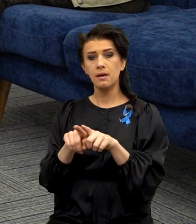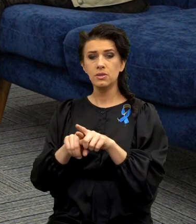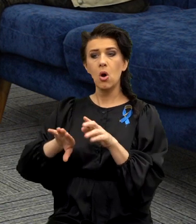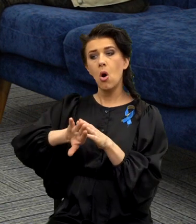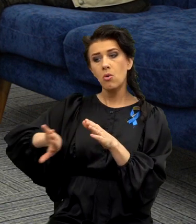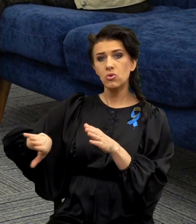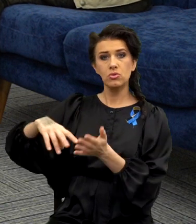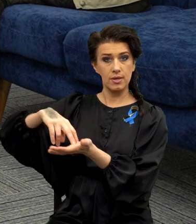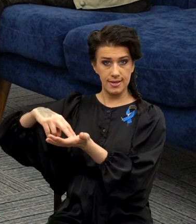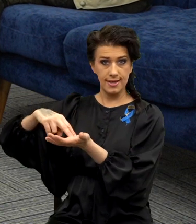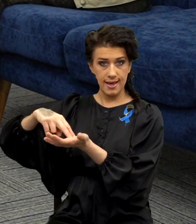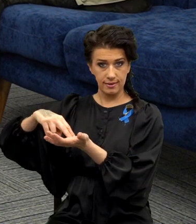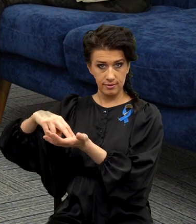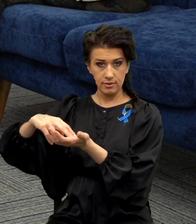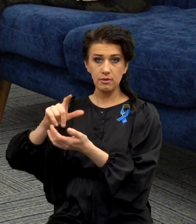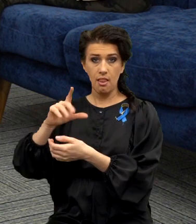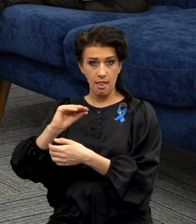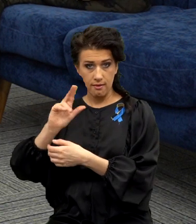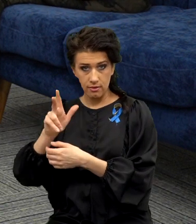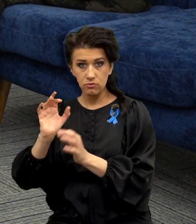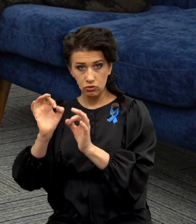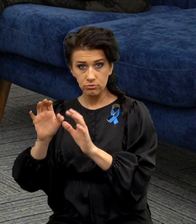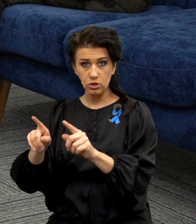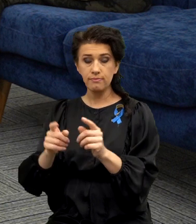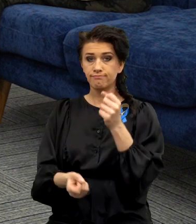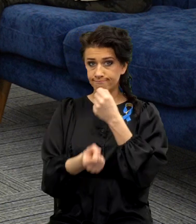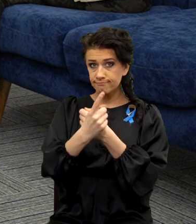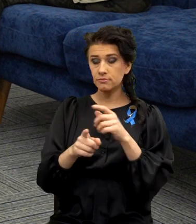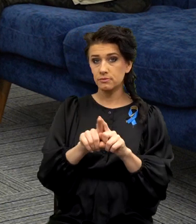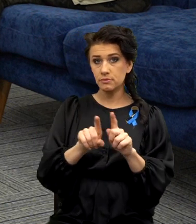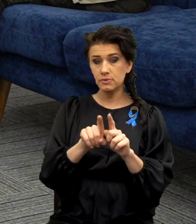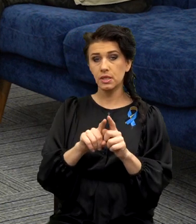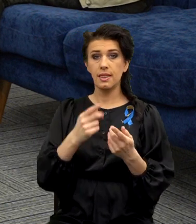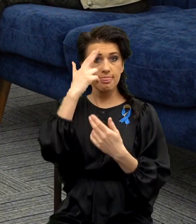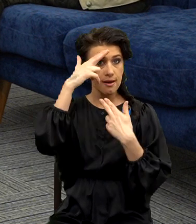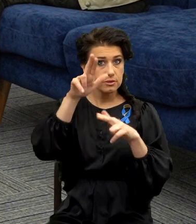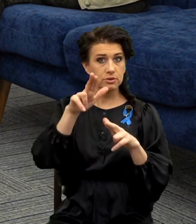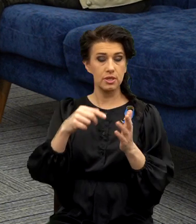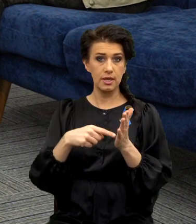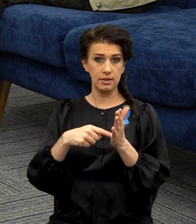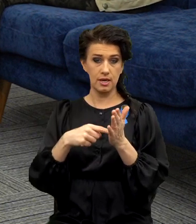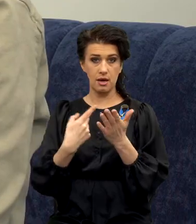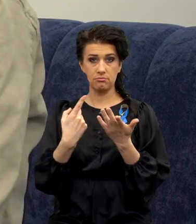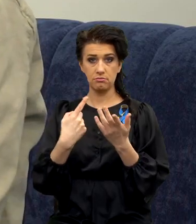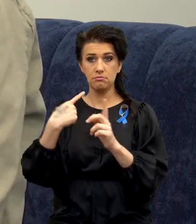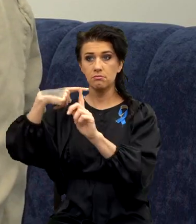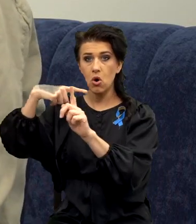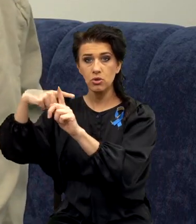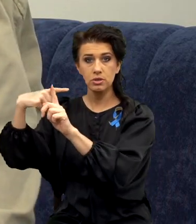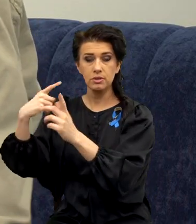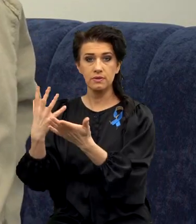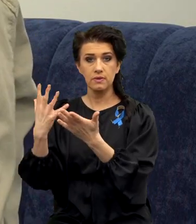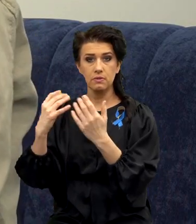oprócz lęku, no to tutaj pojawia się dużo nadziei, zasobów,